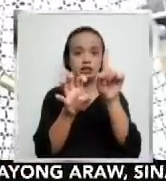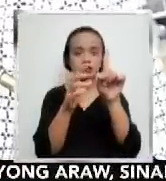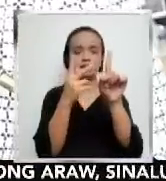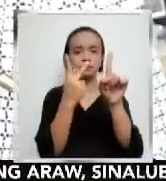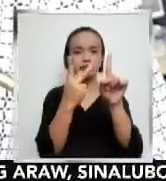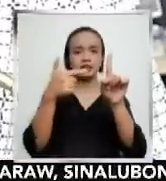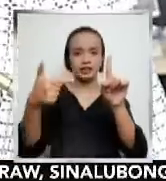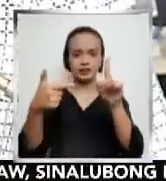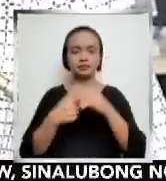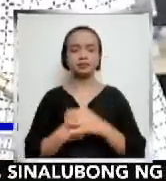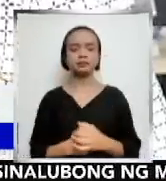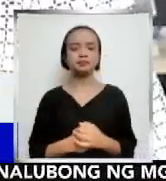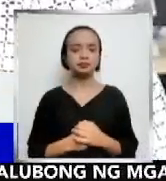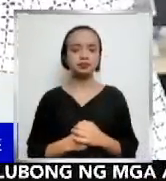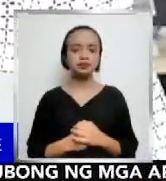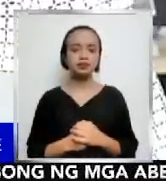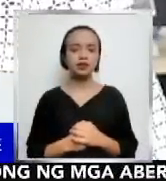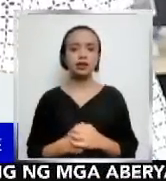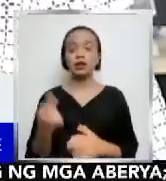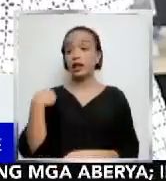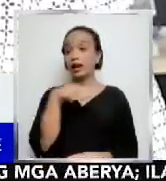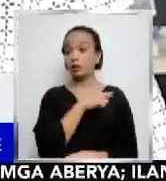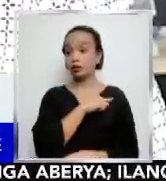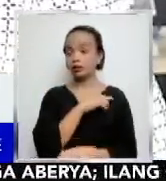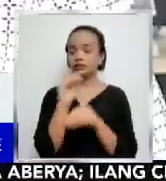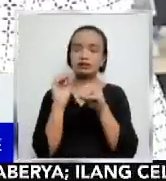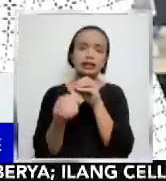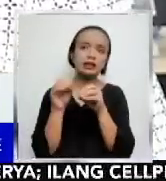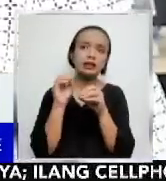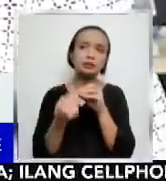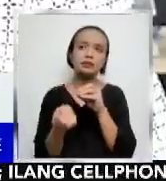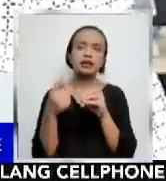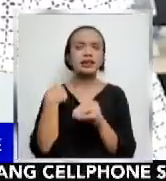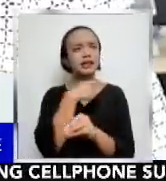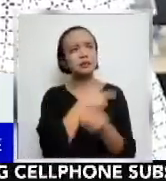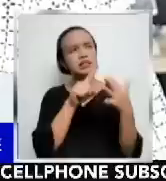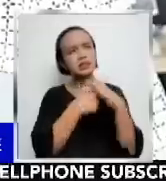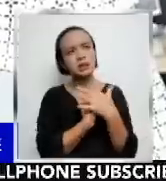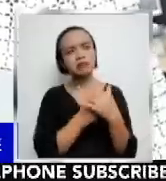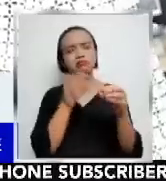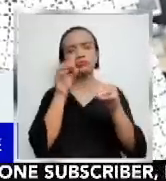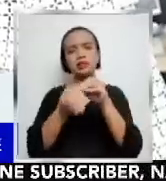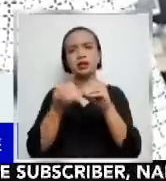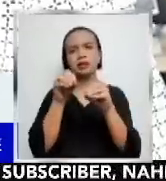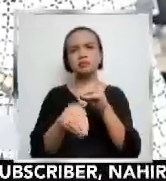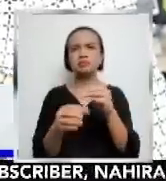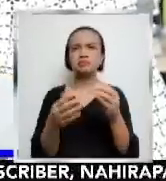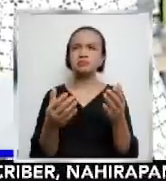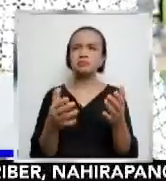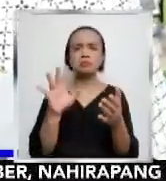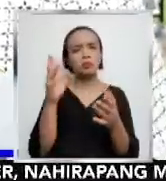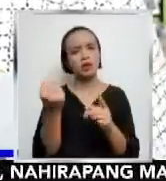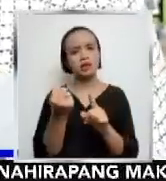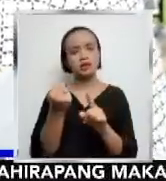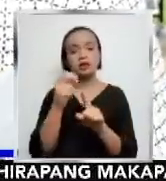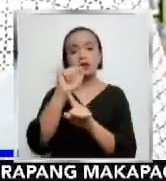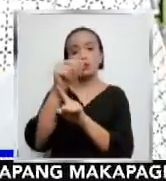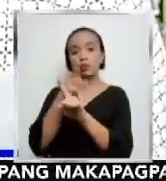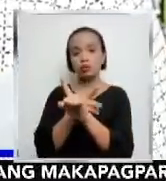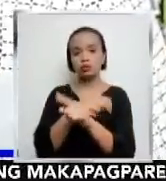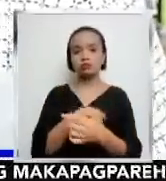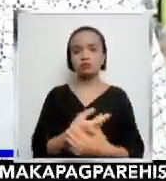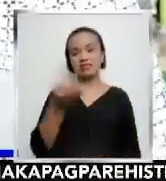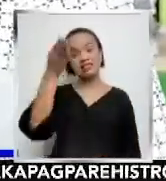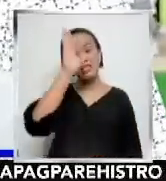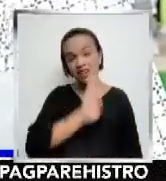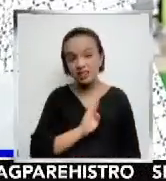pong aming tanim, nag-start kami magtanim ng month of August, nasira siya,